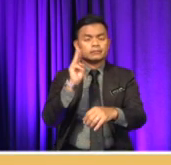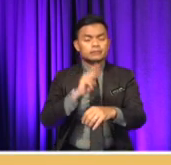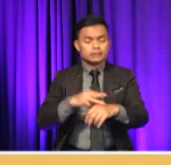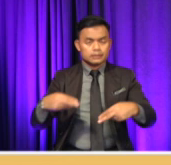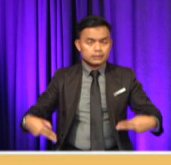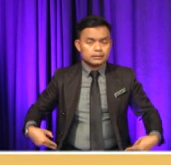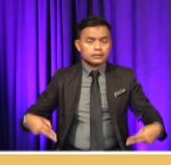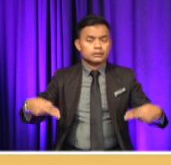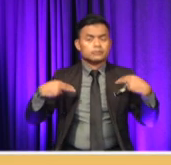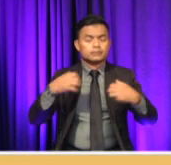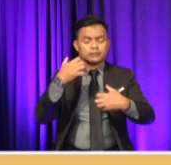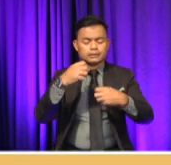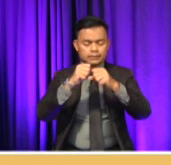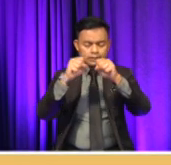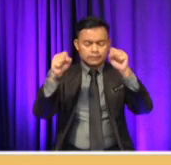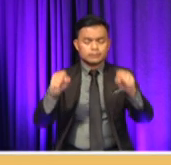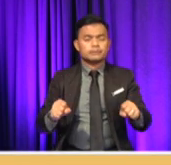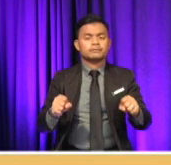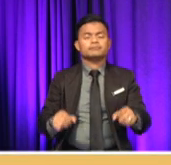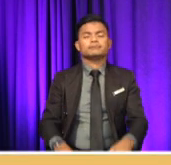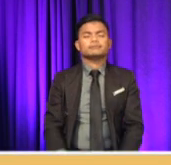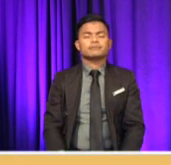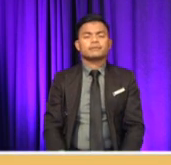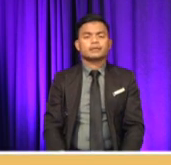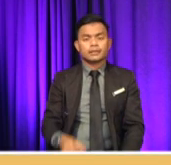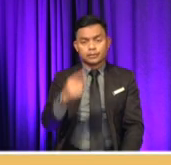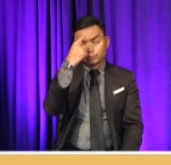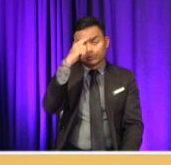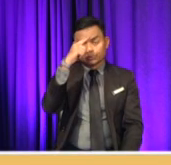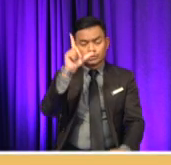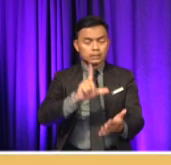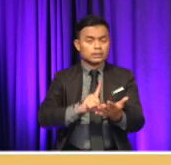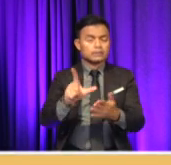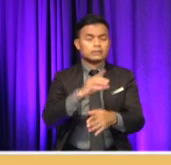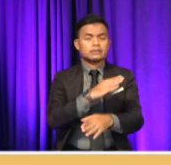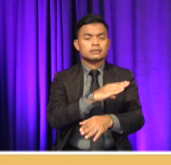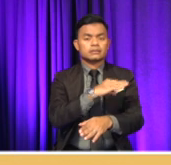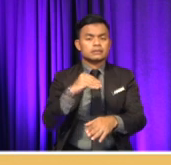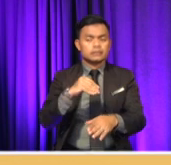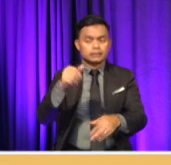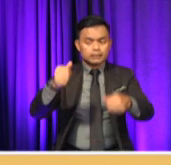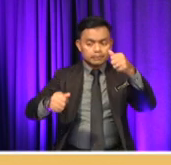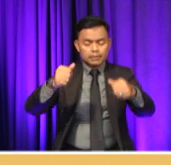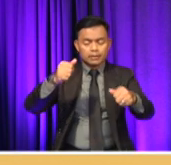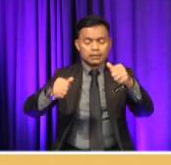tekanan jadi untuk Laras dan mengimbangi tekanan pada haid yang betul dan sesuai